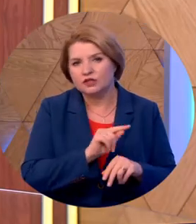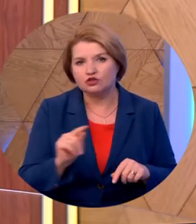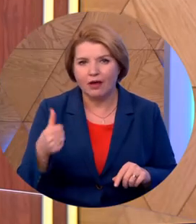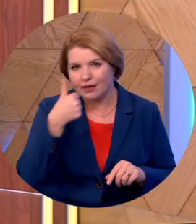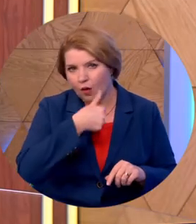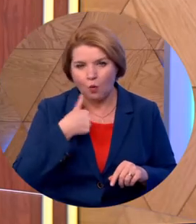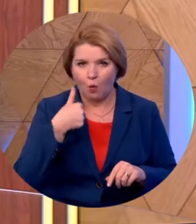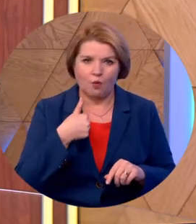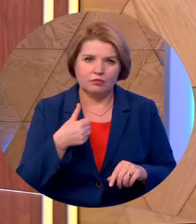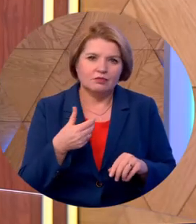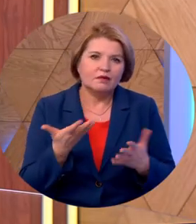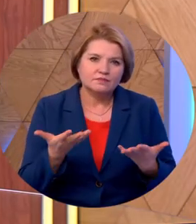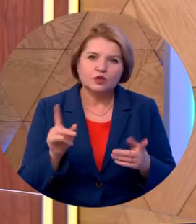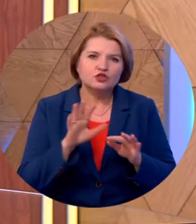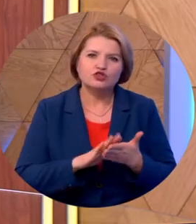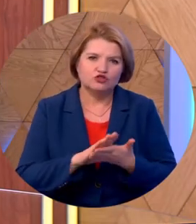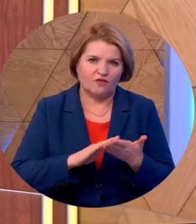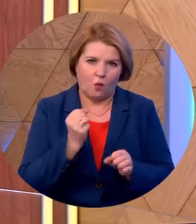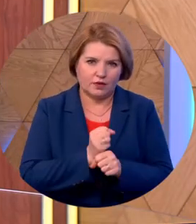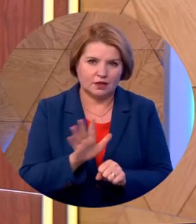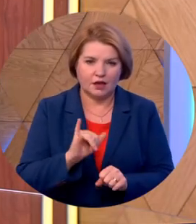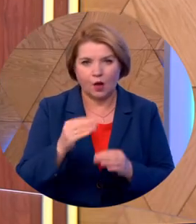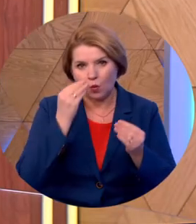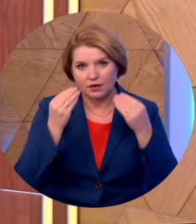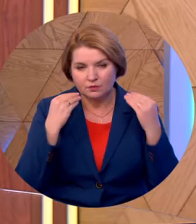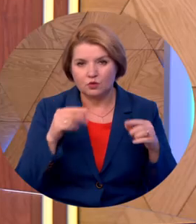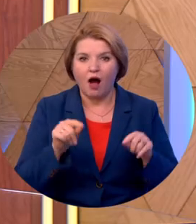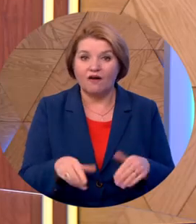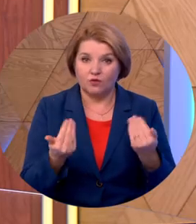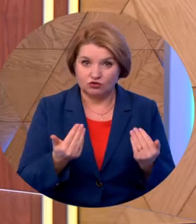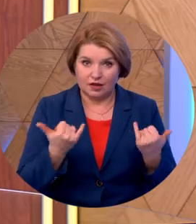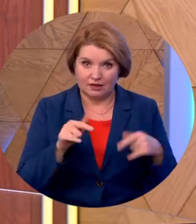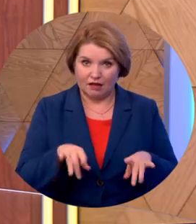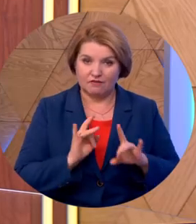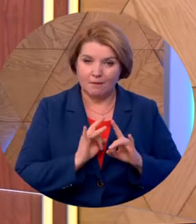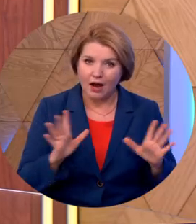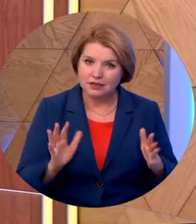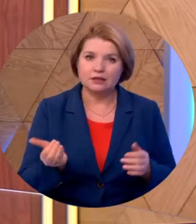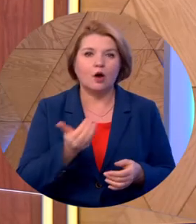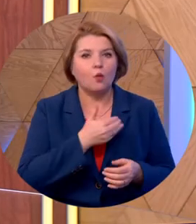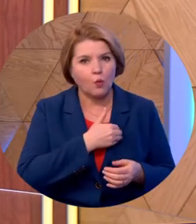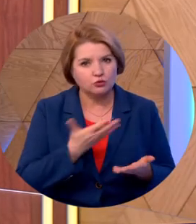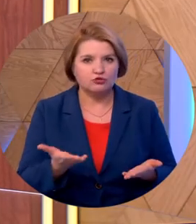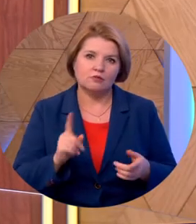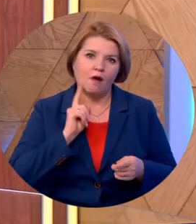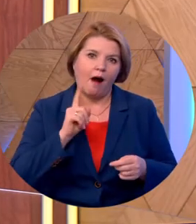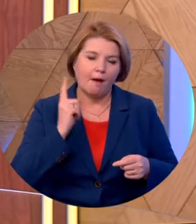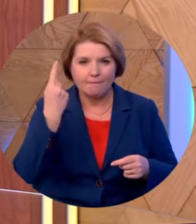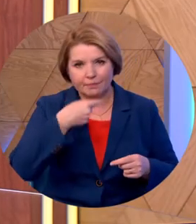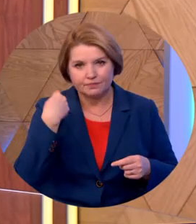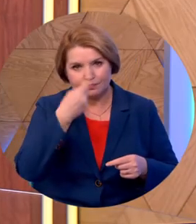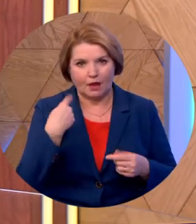особо что-то делал у косметолога А вот сейчас вот именно для этого праздника хочет как-то омолодиться